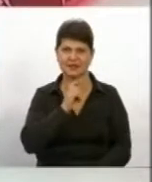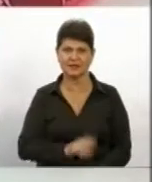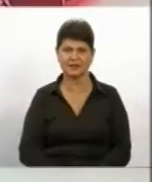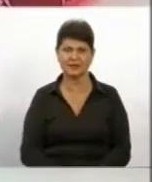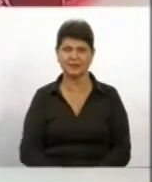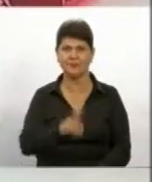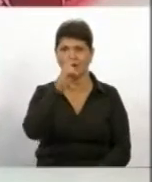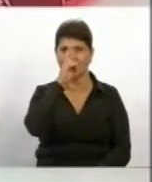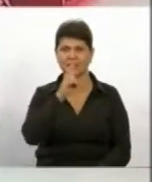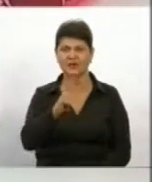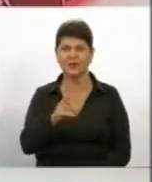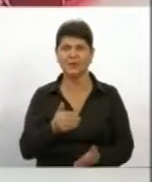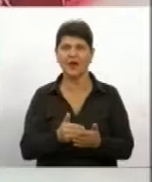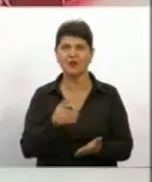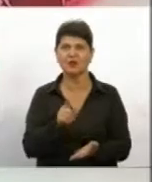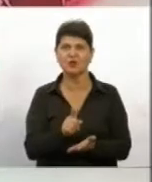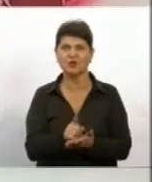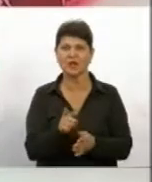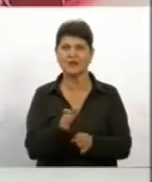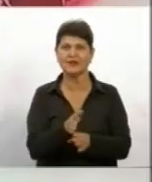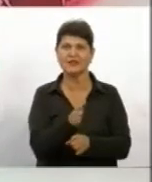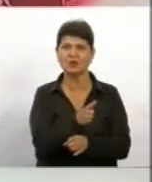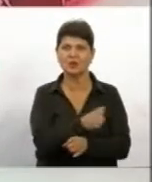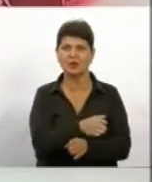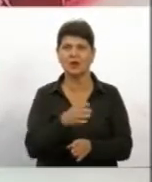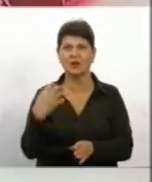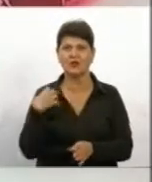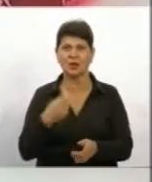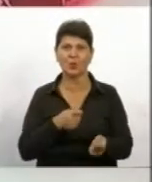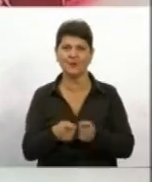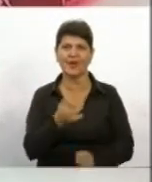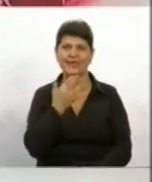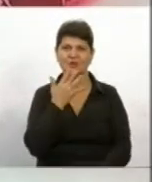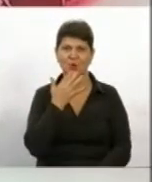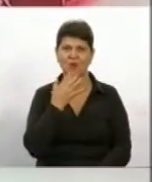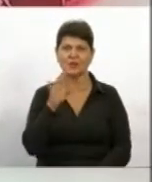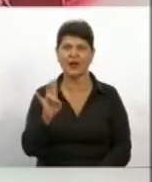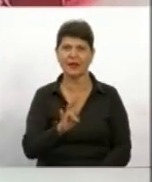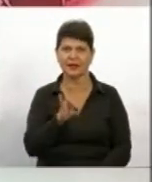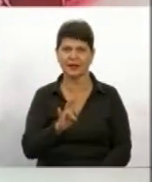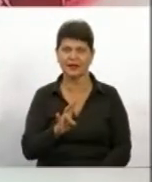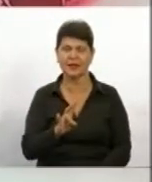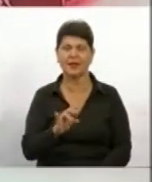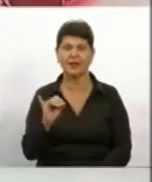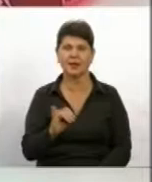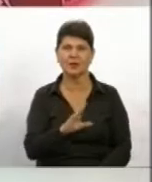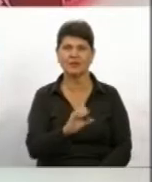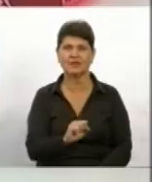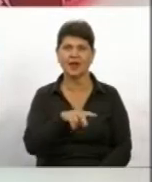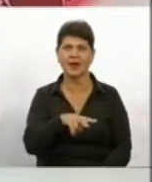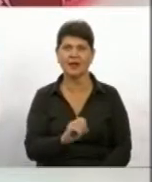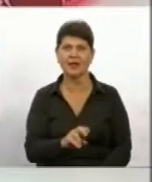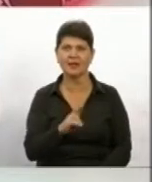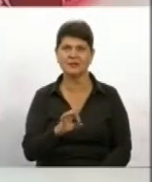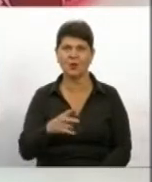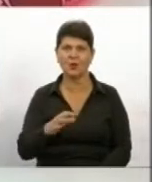На 2 місяці від посади відсторонили начальника обласного управління у справах національностей та релігій Ігоря Салецького. Рішення